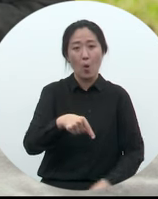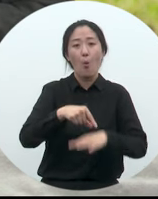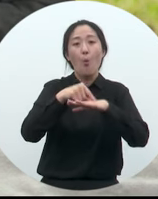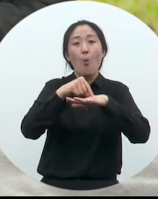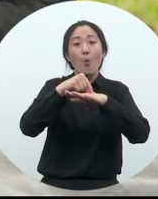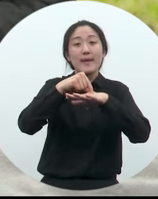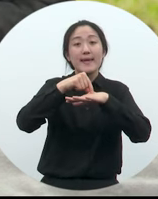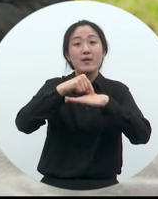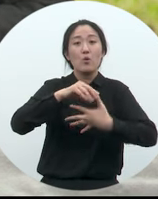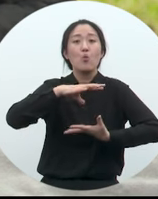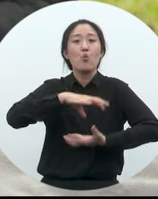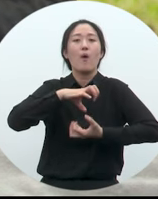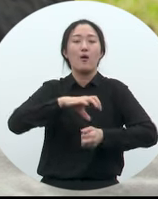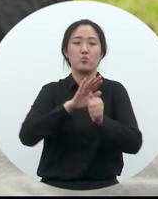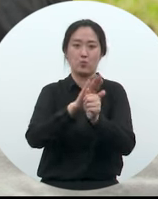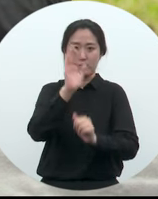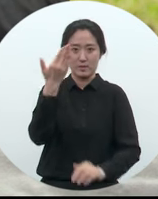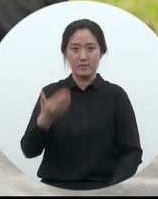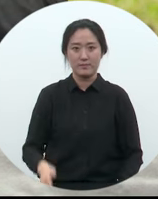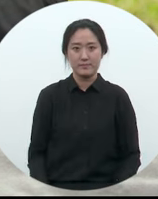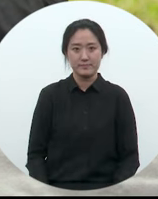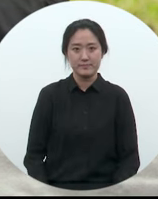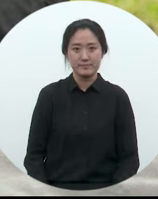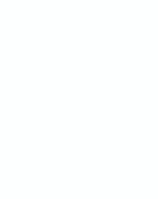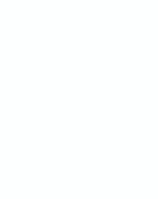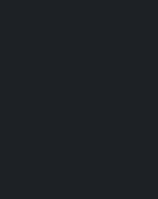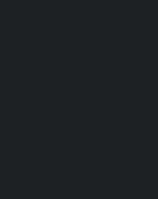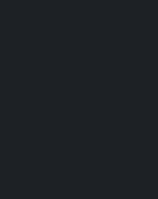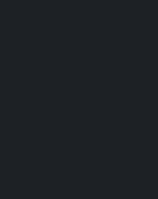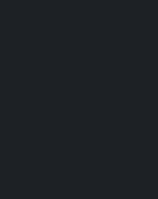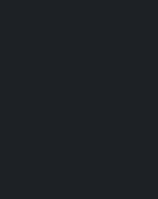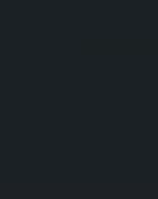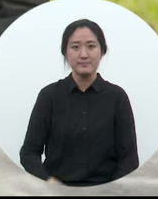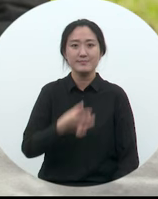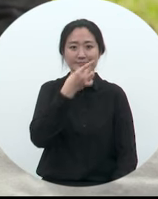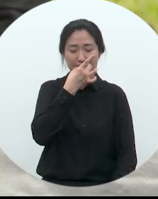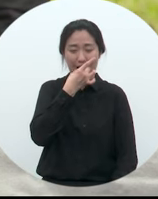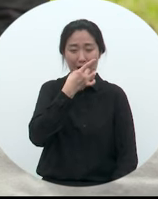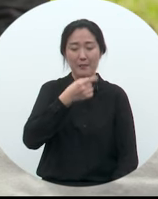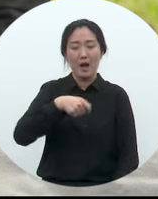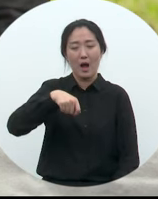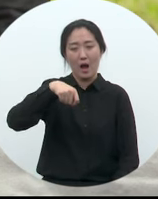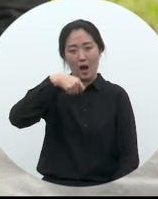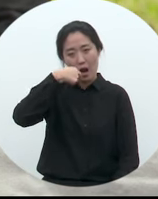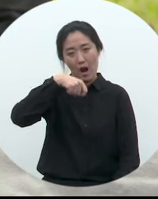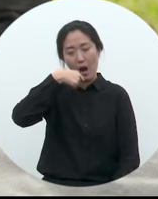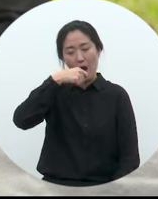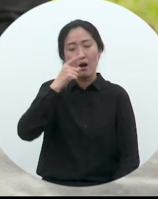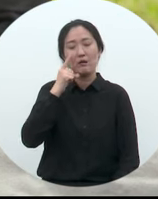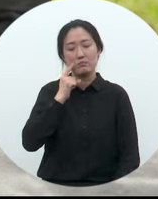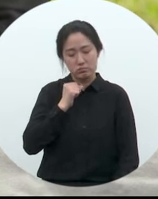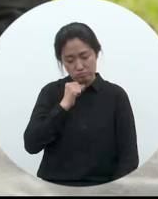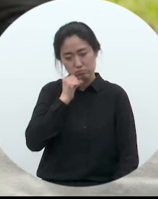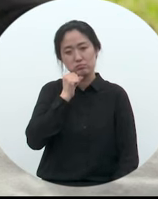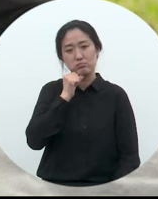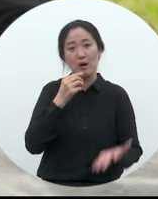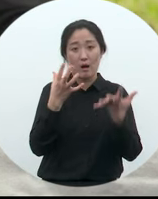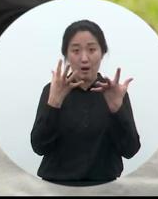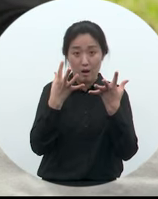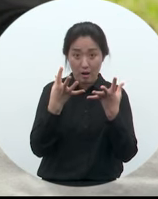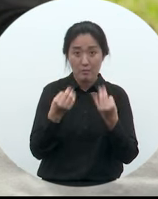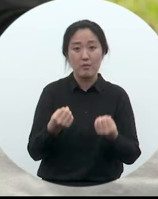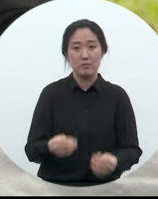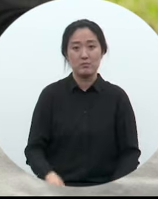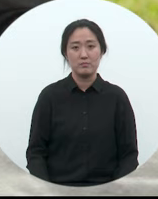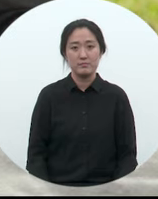육류 종류를 소화시키는데 도움이 많이 됩니다. 밥을 먹고 나면은 졸립다라고 이렇게 얘기를